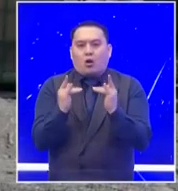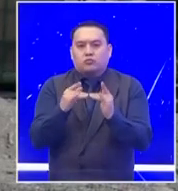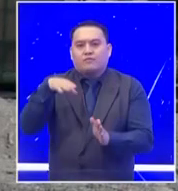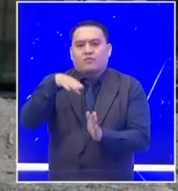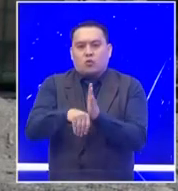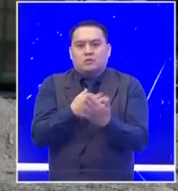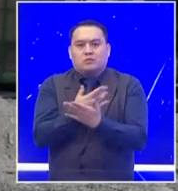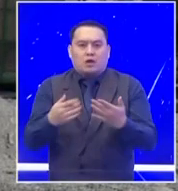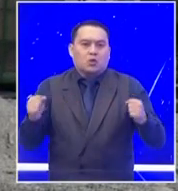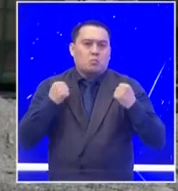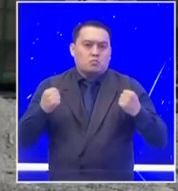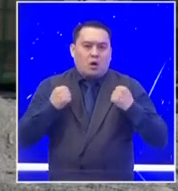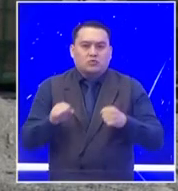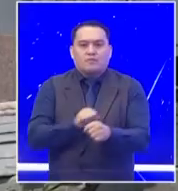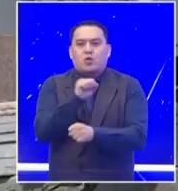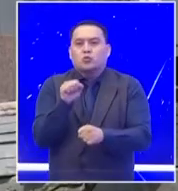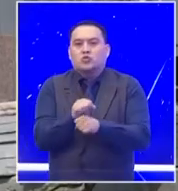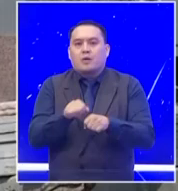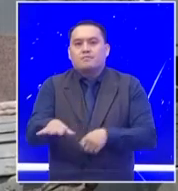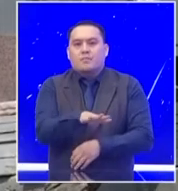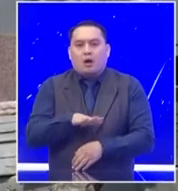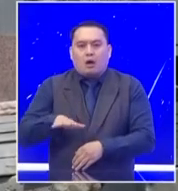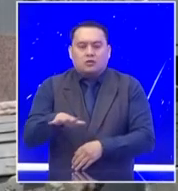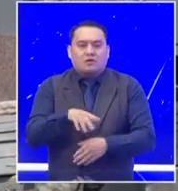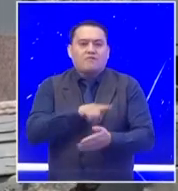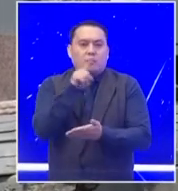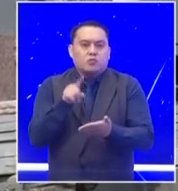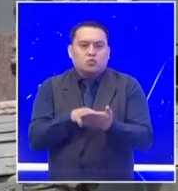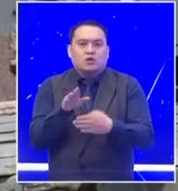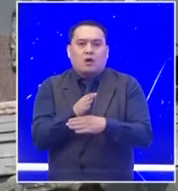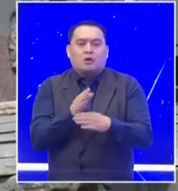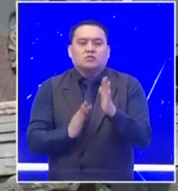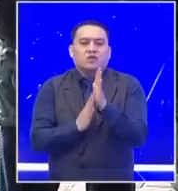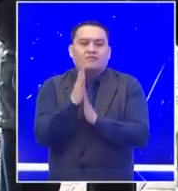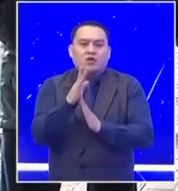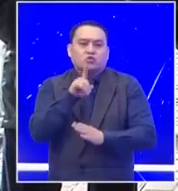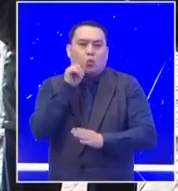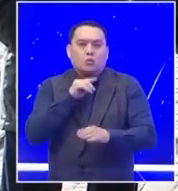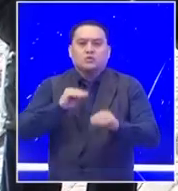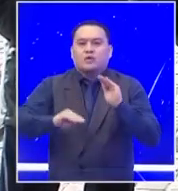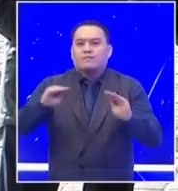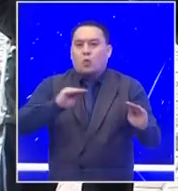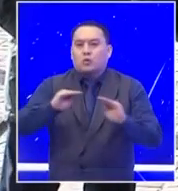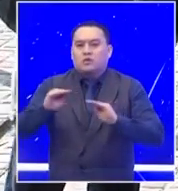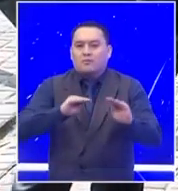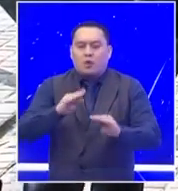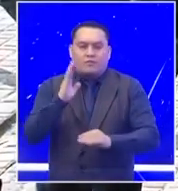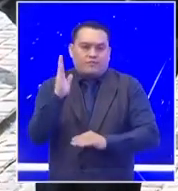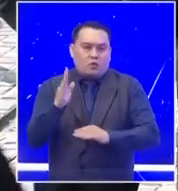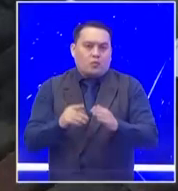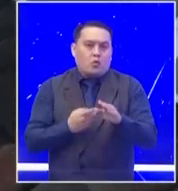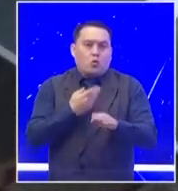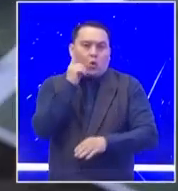себя несколько спортивных и парковочных зон. Не второстепенные вопросы озеленения. Ведь благоустройство – это совокупность мер, которые формируют на